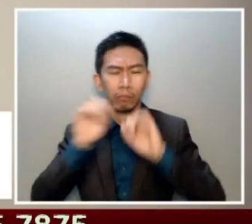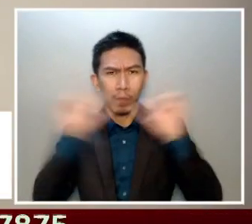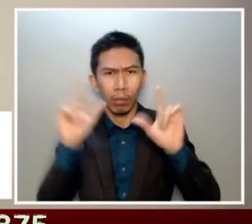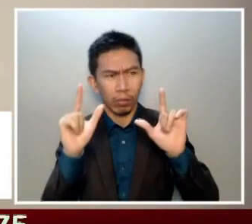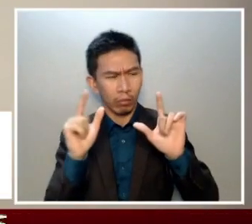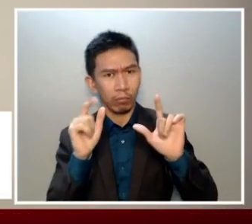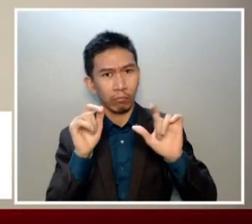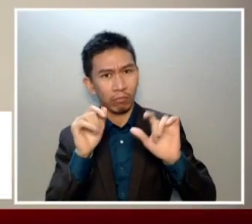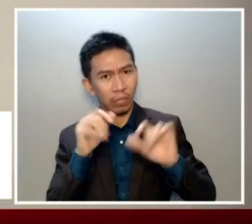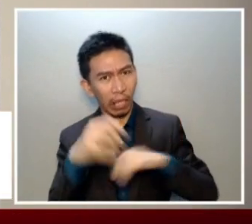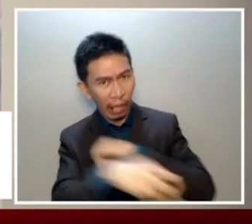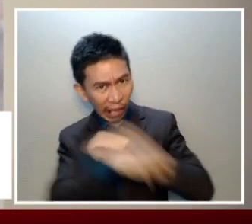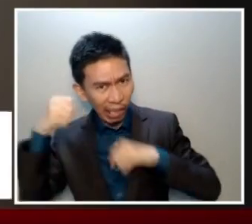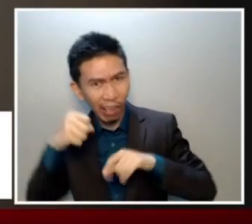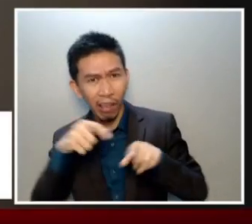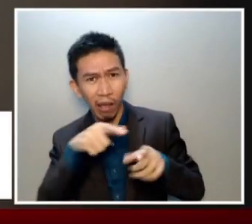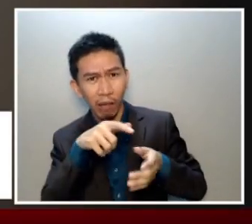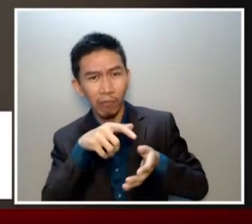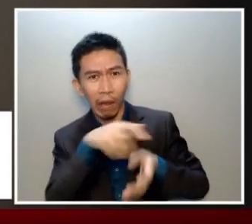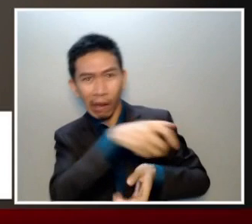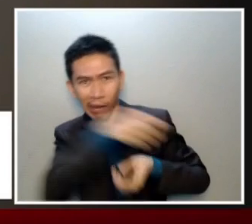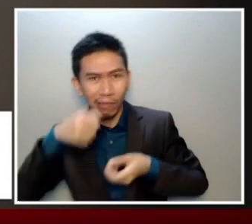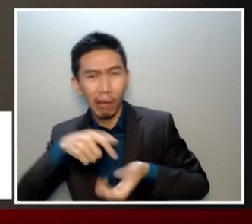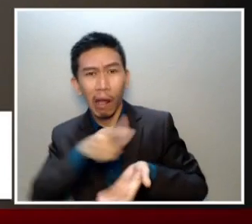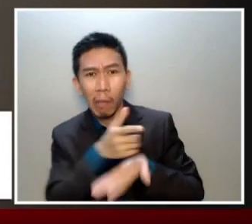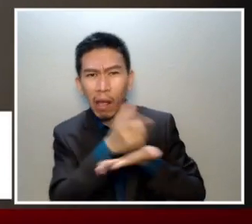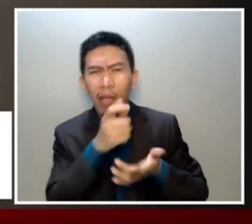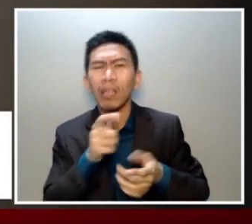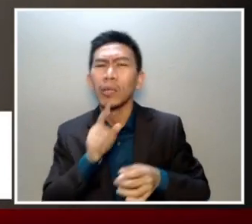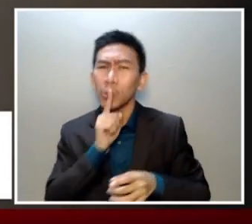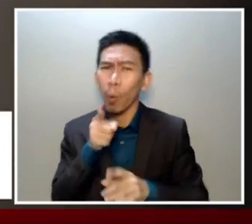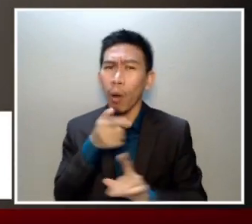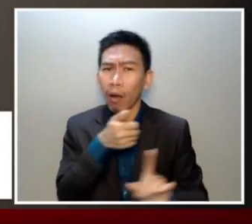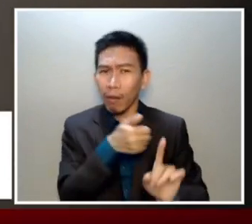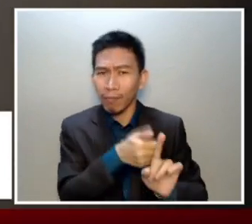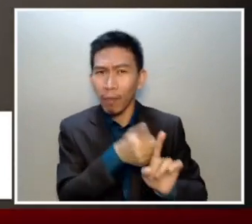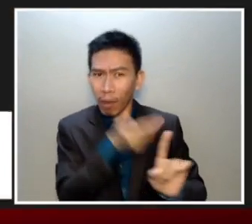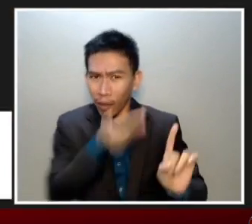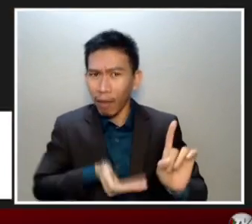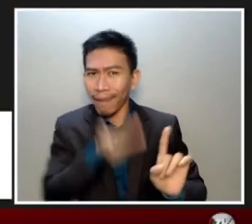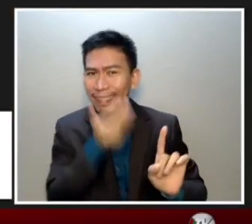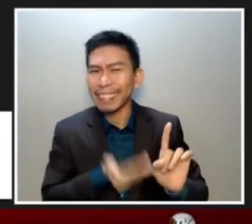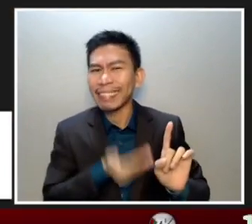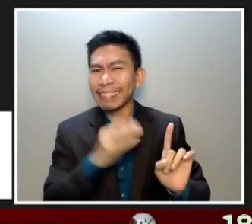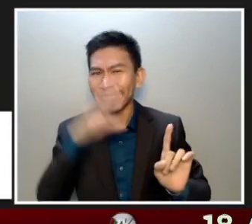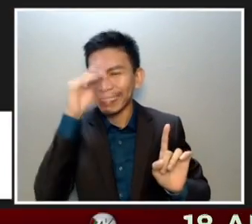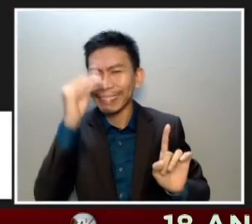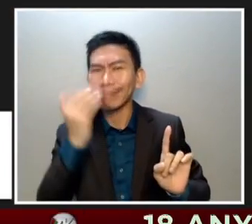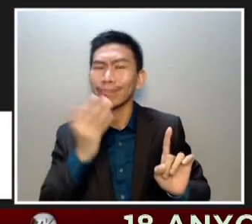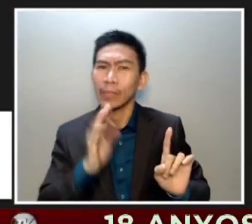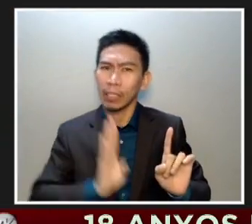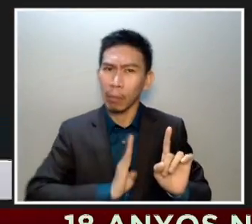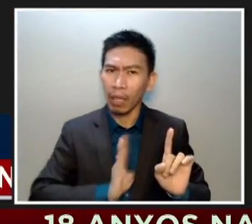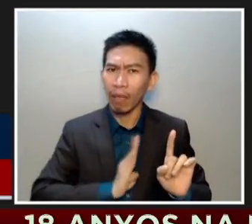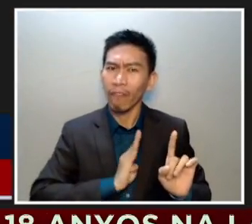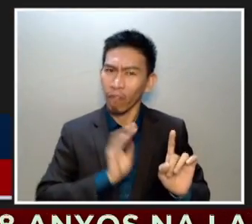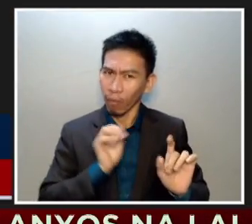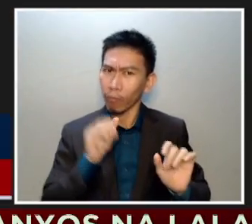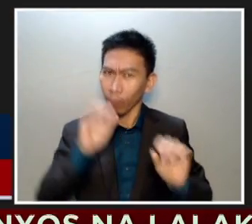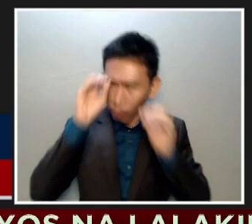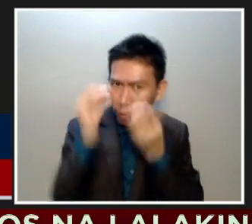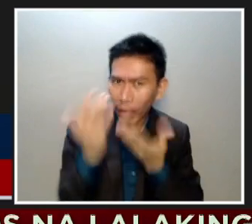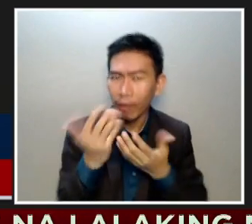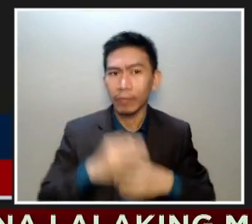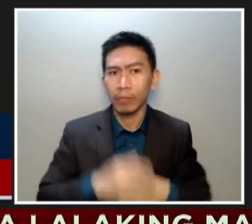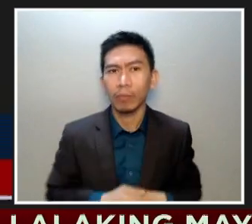Tahimik anya, mabait at masunuri na estudyante si Edwin. Sa 10 years ko pong nakasama si Edwin,